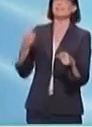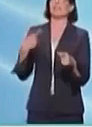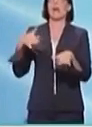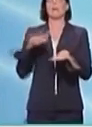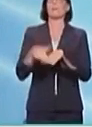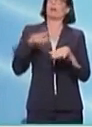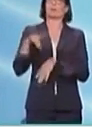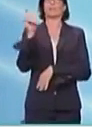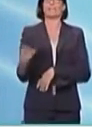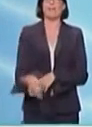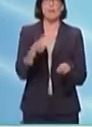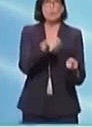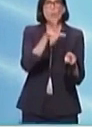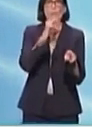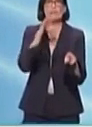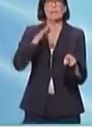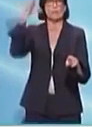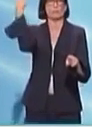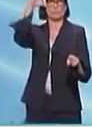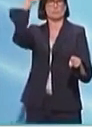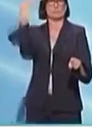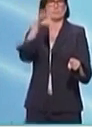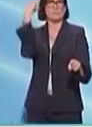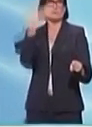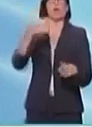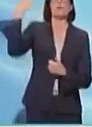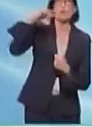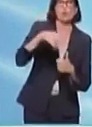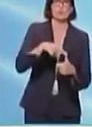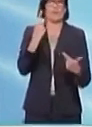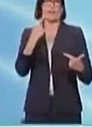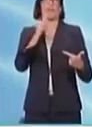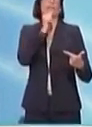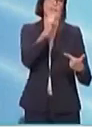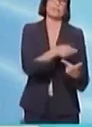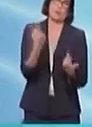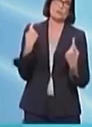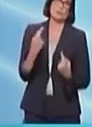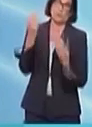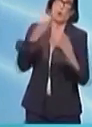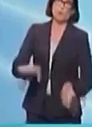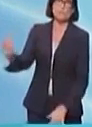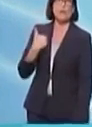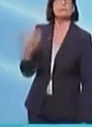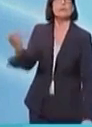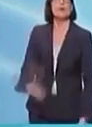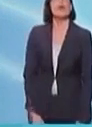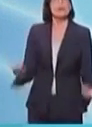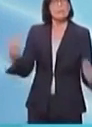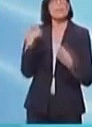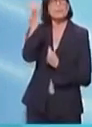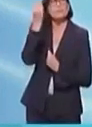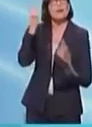qui stiamo parlando delle eccellenze vitivinicole e frutticole del nostro paese, ci aspetteremo un po' più di rispetto da parte sua, perché crediamo che in questo